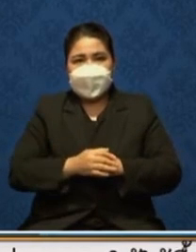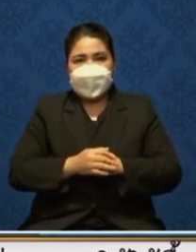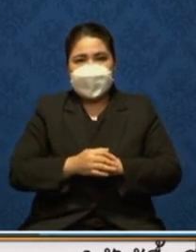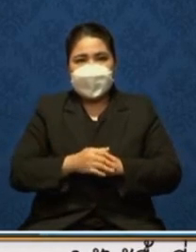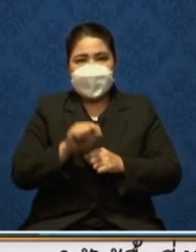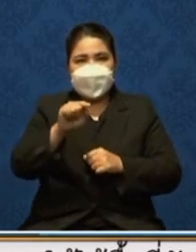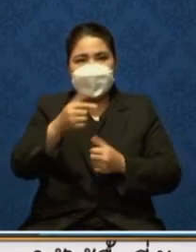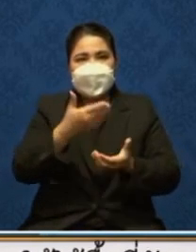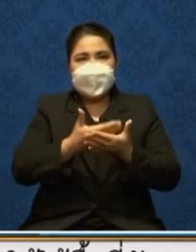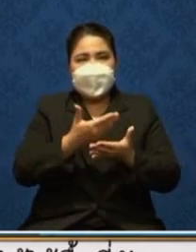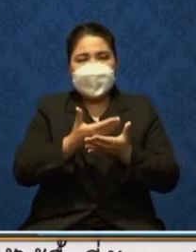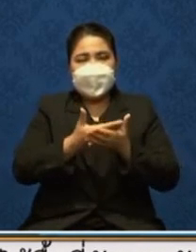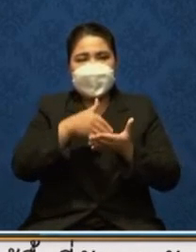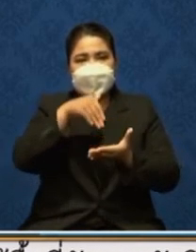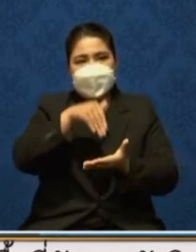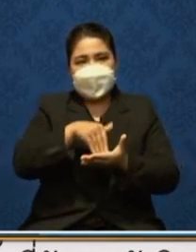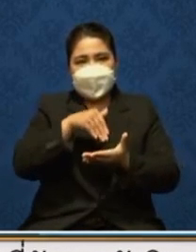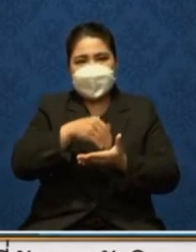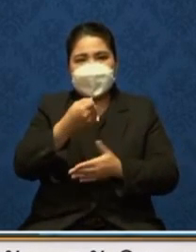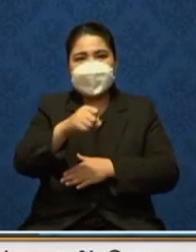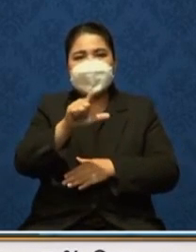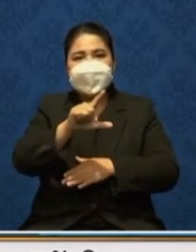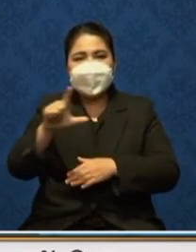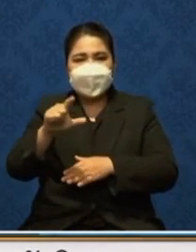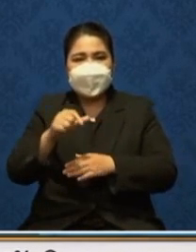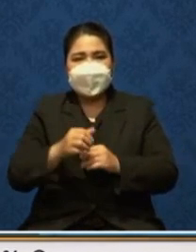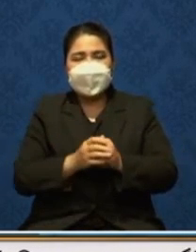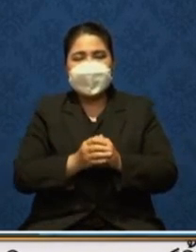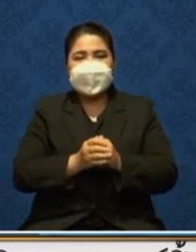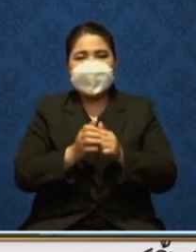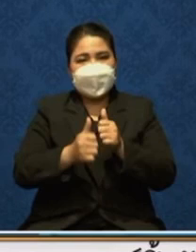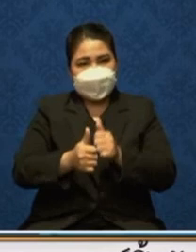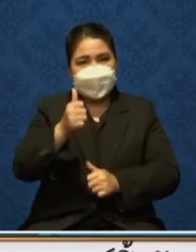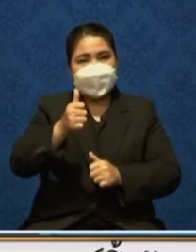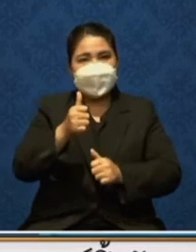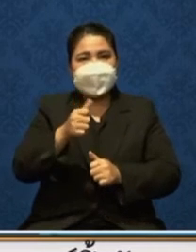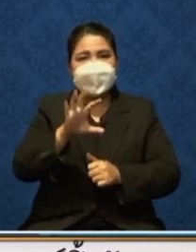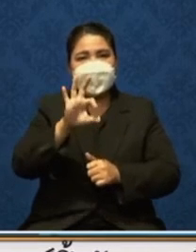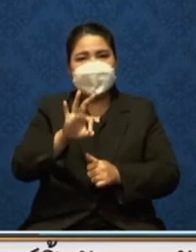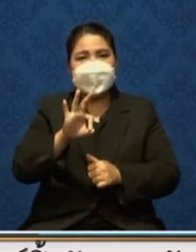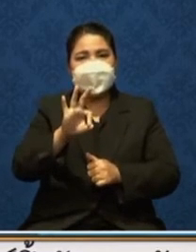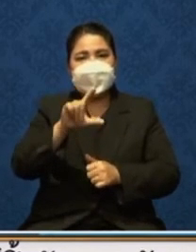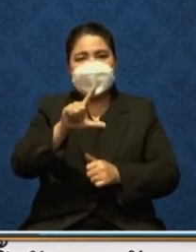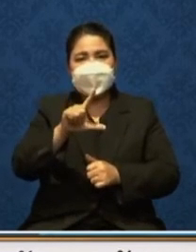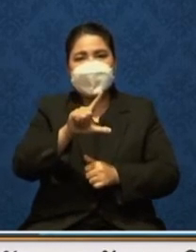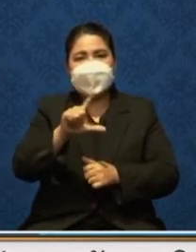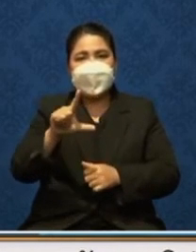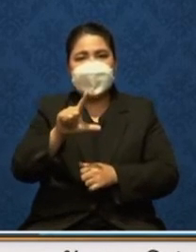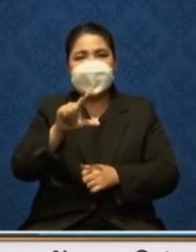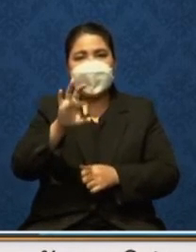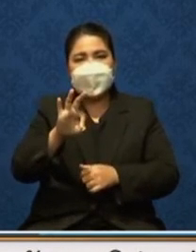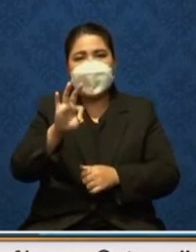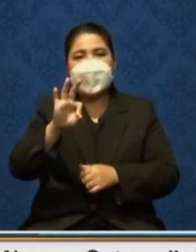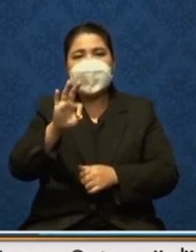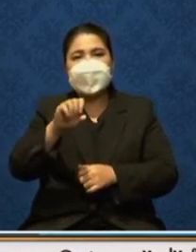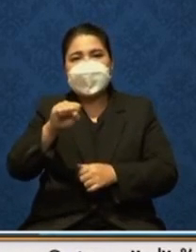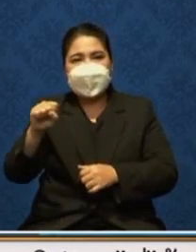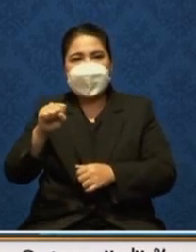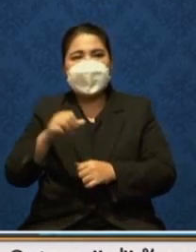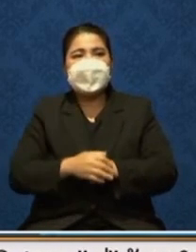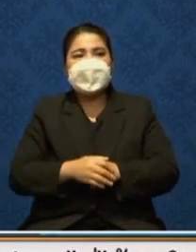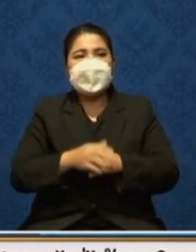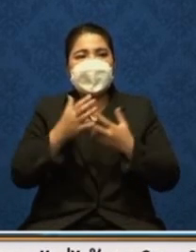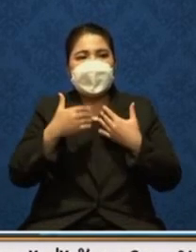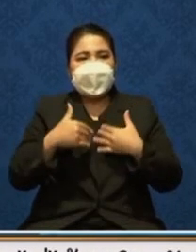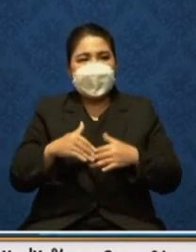10 ล้านชนะประมูที่ 9 ล้าน 9,90,000 บาทอีกงานนึราคากลาง 6.8